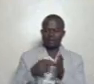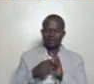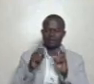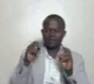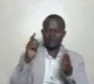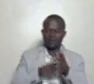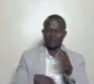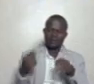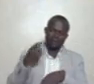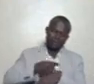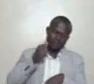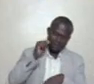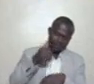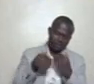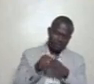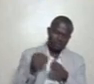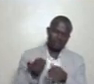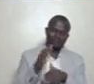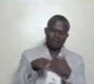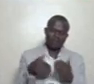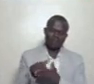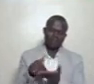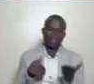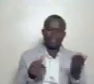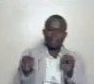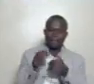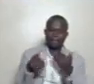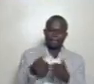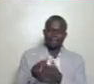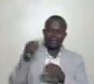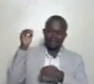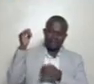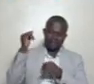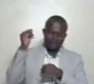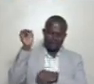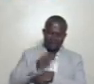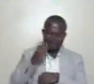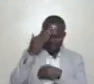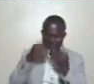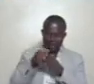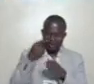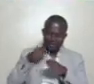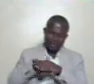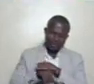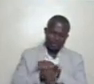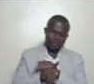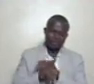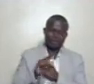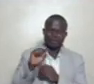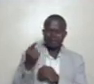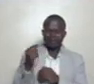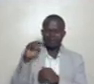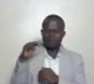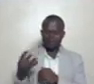rero ku munsi wejo bagomba kugaruka mu kibuga bagakina umukino wa nyuma kugira ngo barebe ko binjira mu mikino ya kimwe